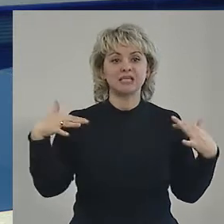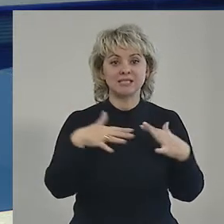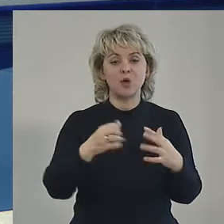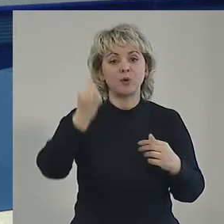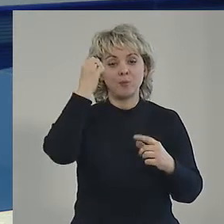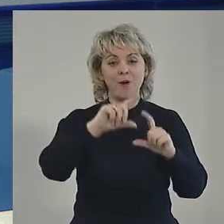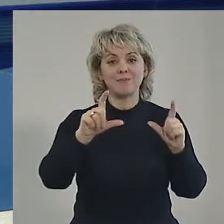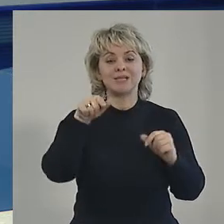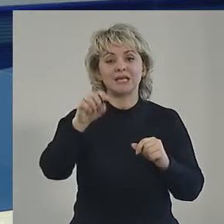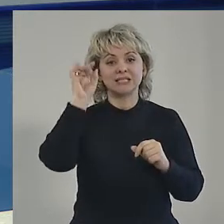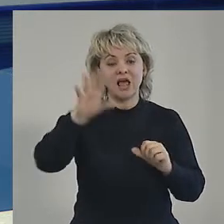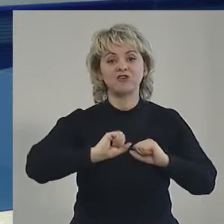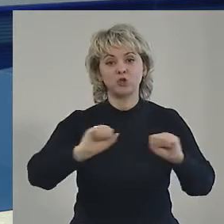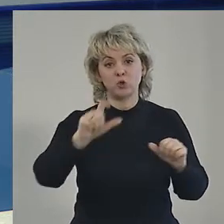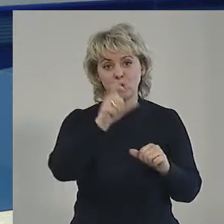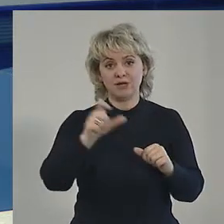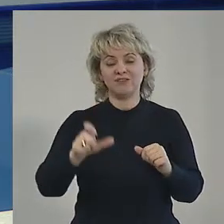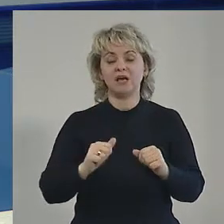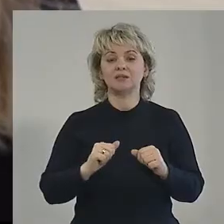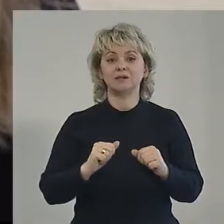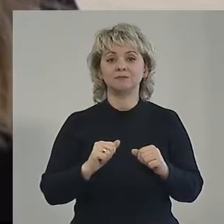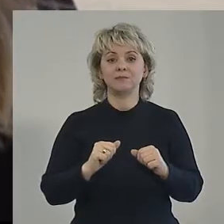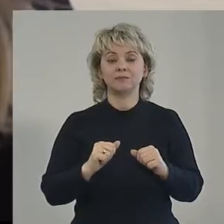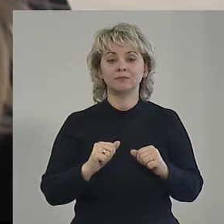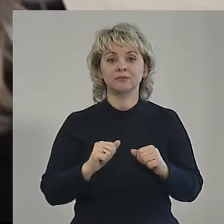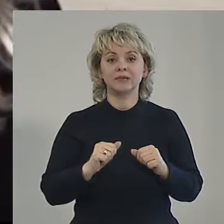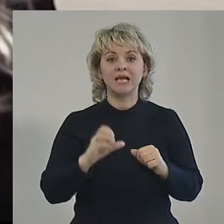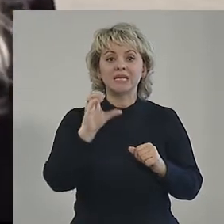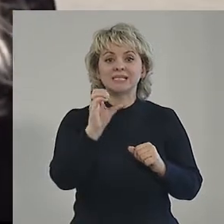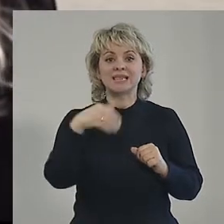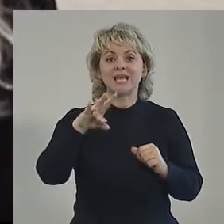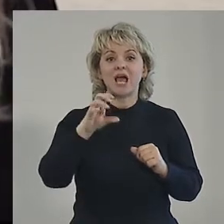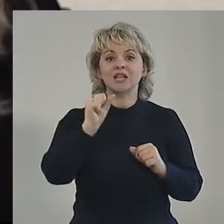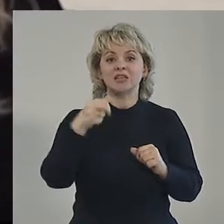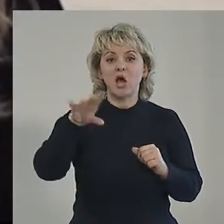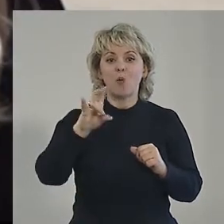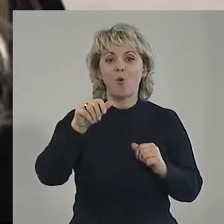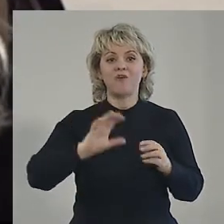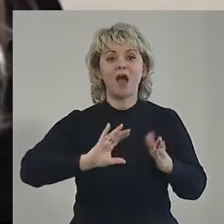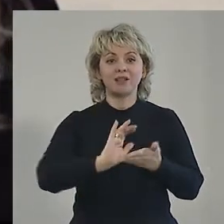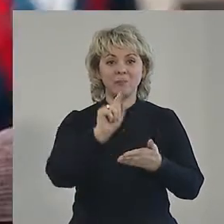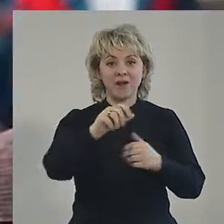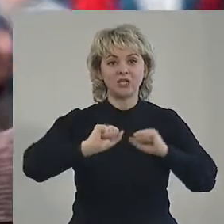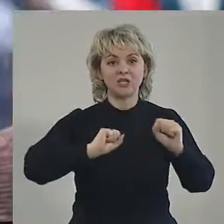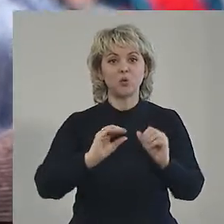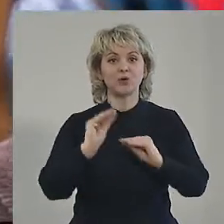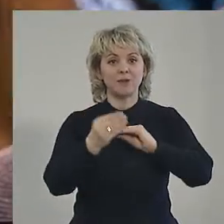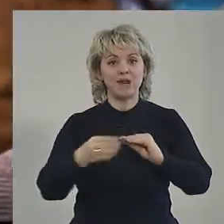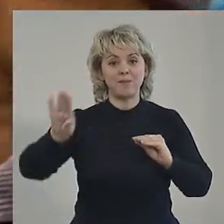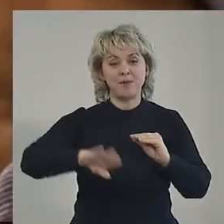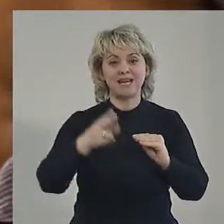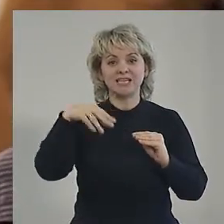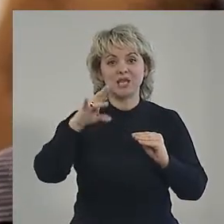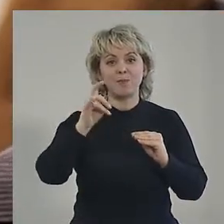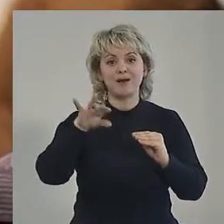собрались у мемориала славы героям-ликвидаторам. Станислава Адамова отправили в командировку укреплять берег Днепра.